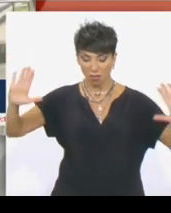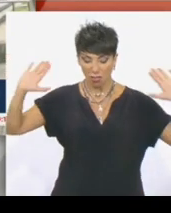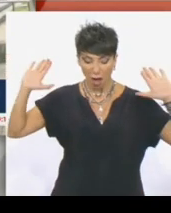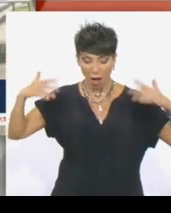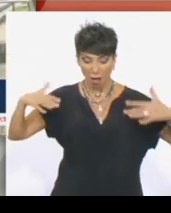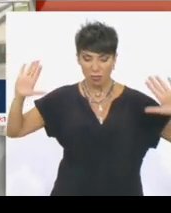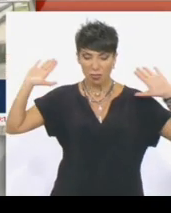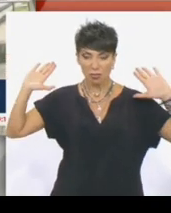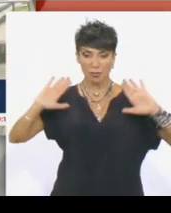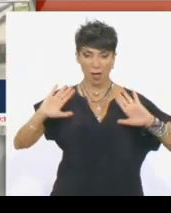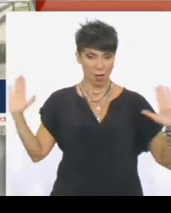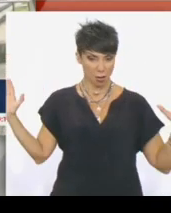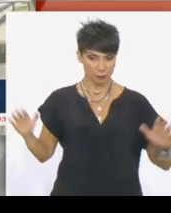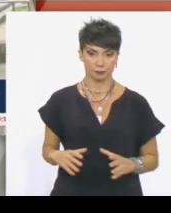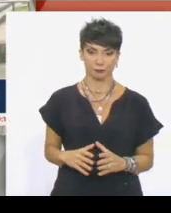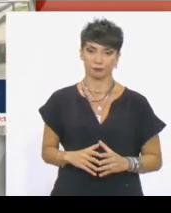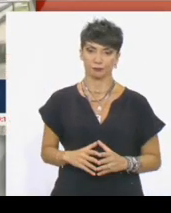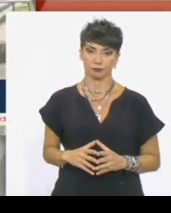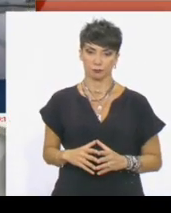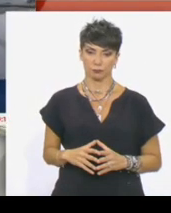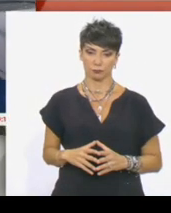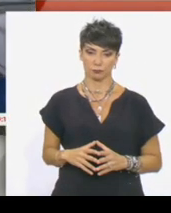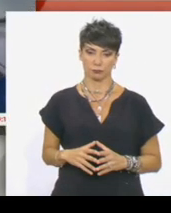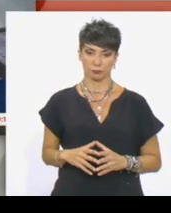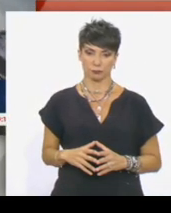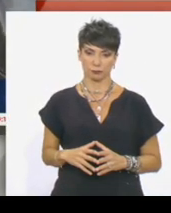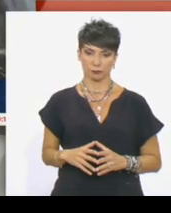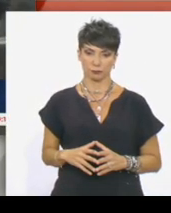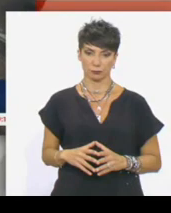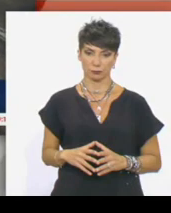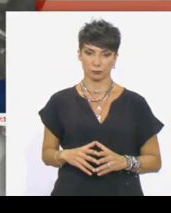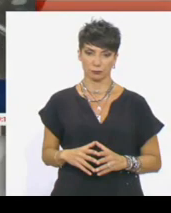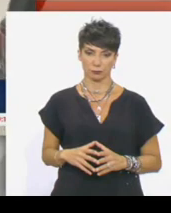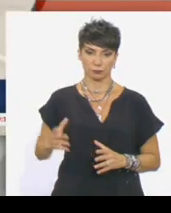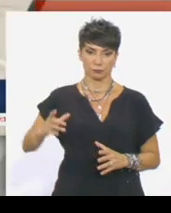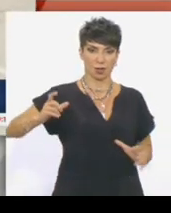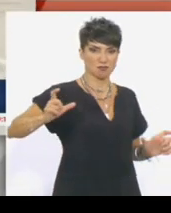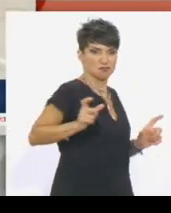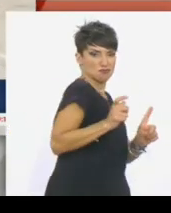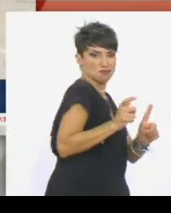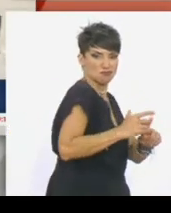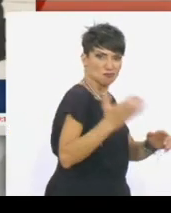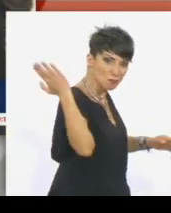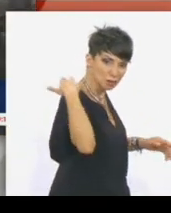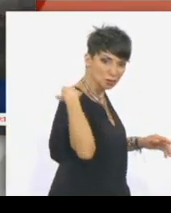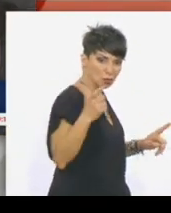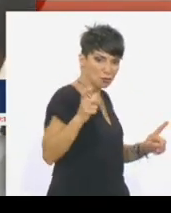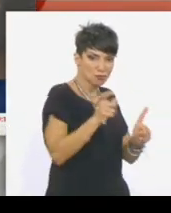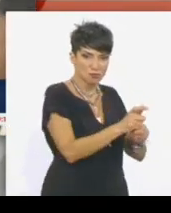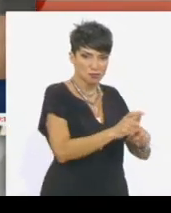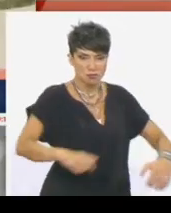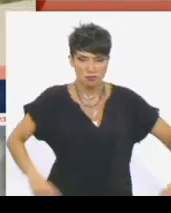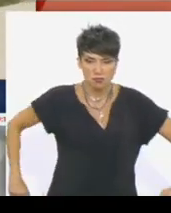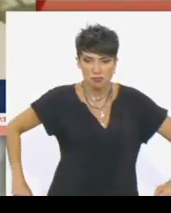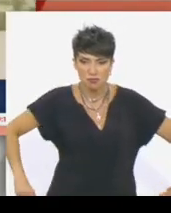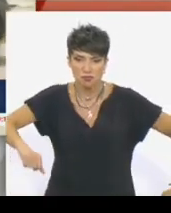την έξοδό του από το κτίριο των δικαστηρίων. Νιώθω πρίγκιπας μες στην Αθήνα. Με τη συνοδεία security κατευθύνθηκε στο